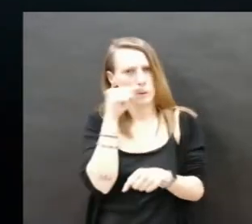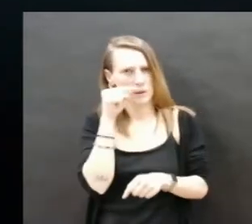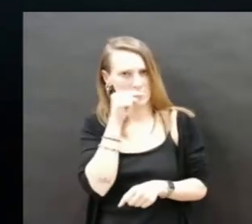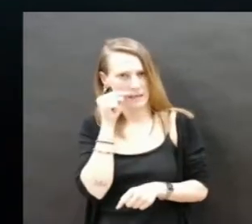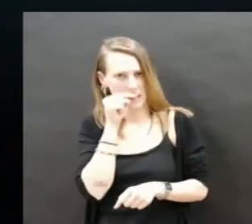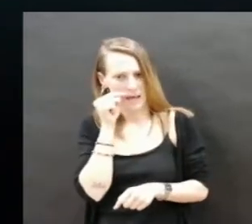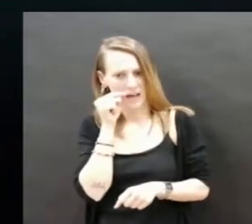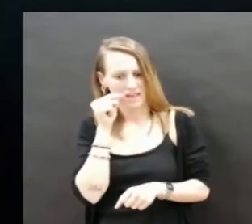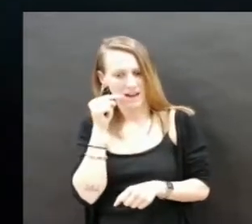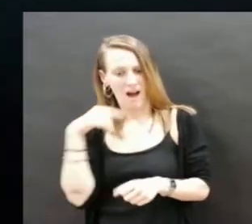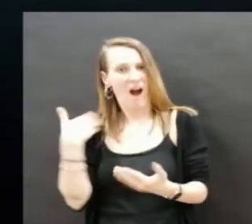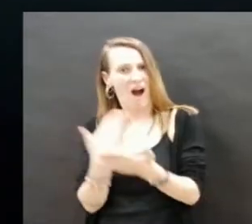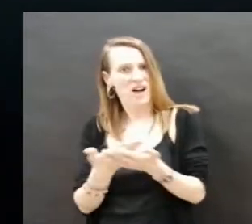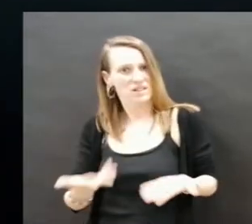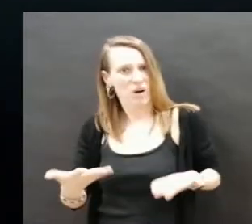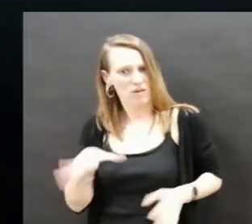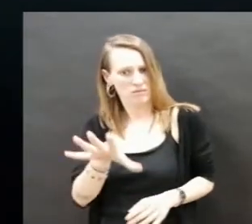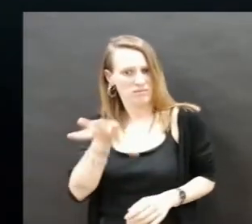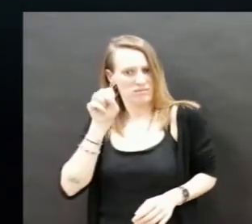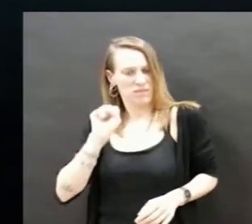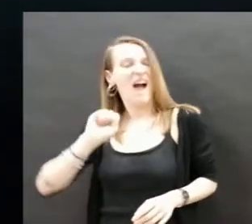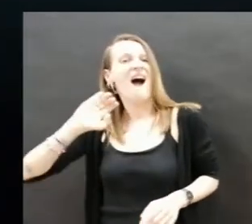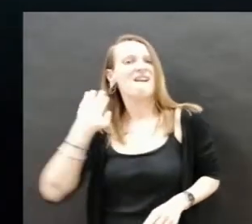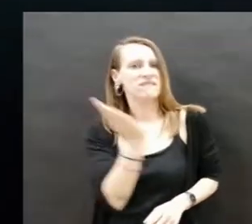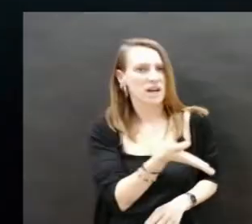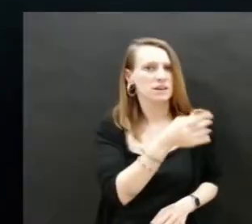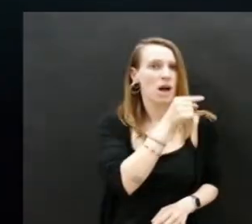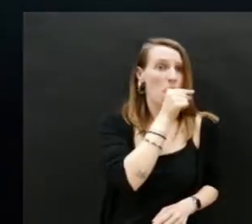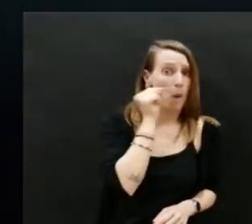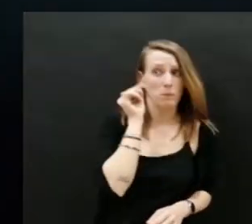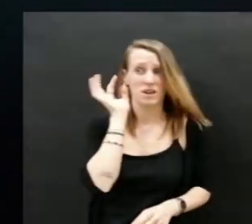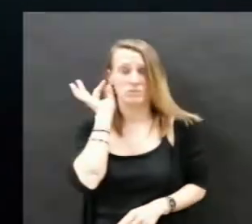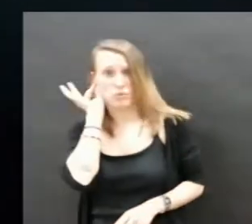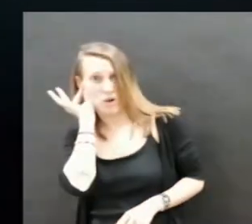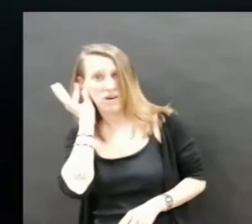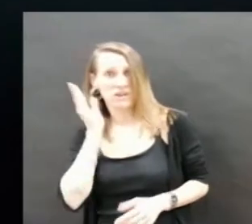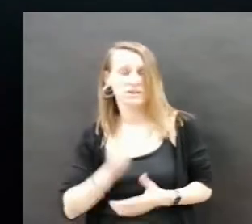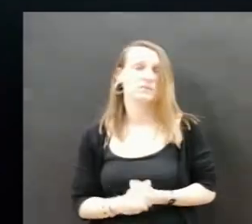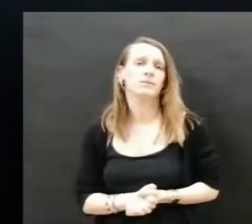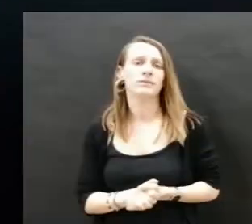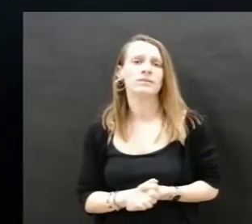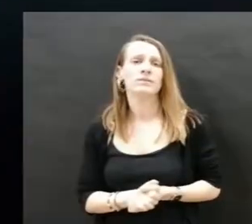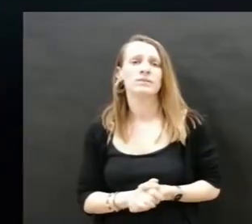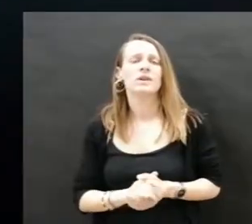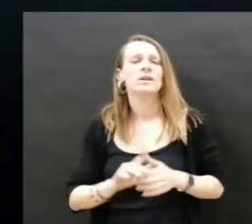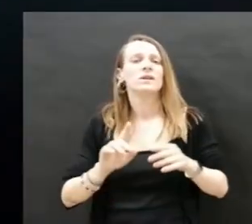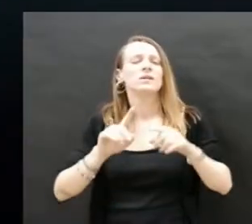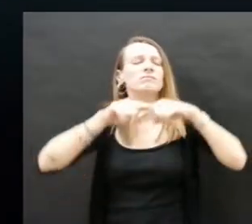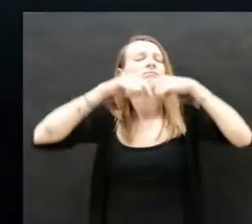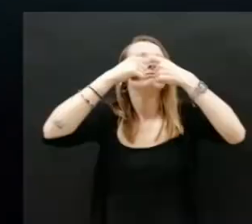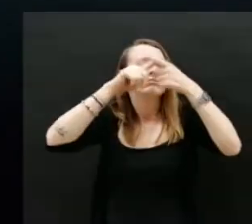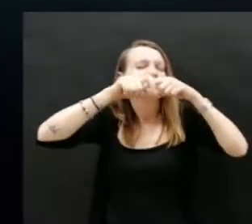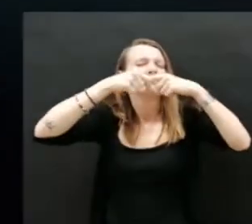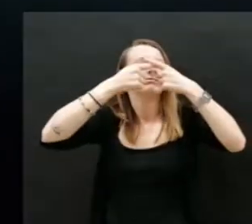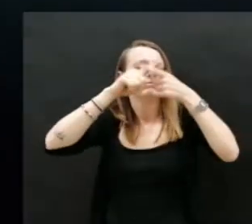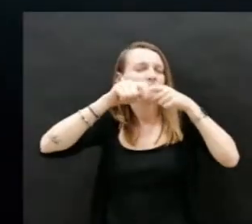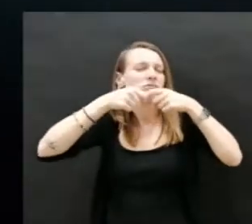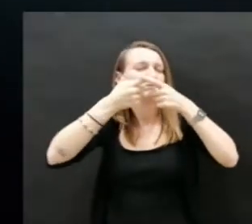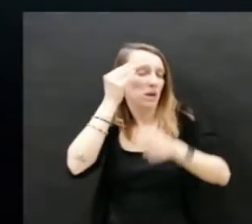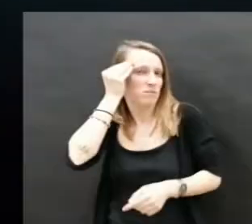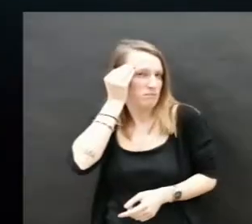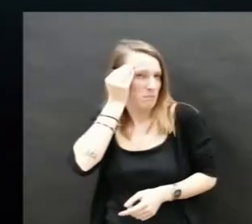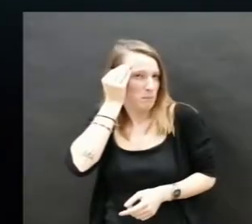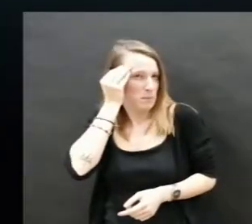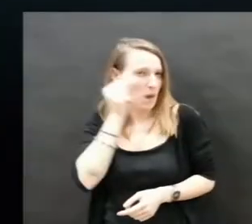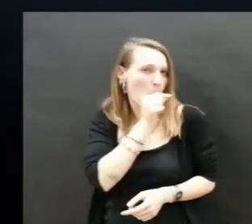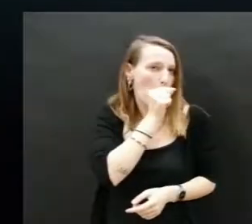com la masculinitat tal com l'hem entès fins ara fa mal tant a homes com a dones. I aquest repensar, crec que des